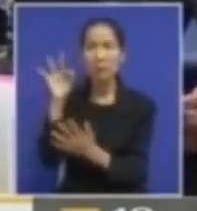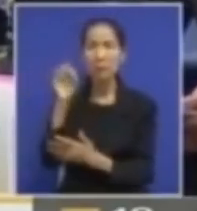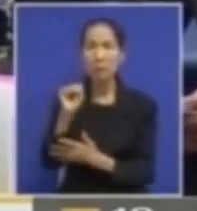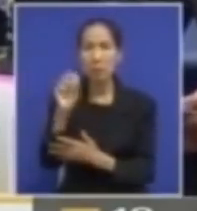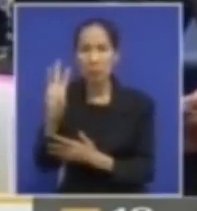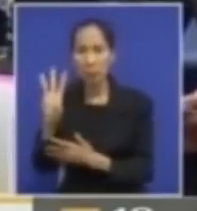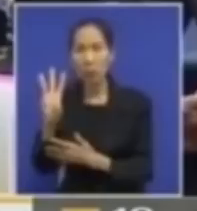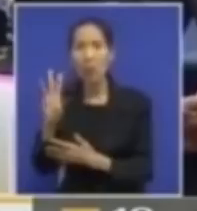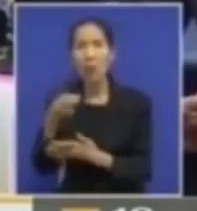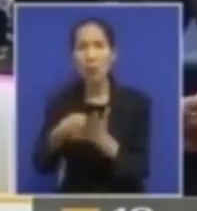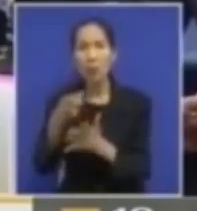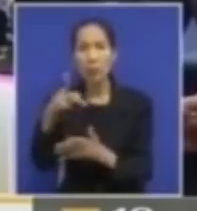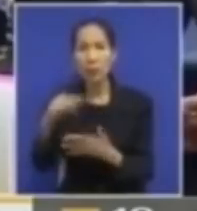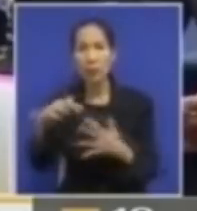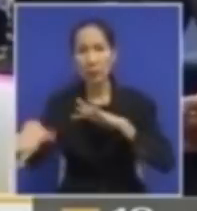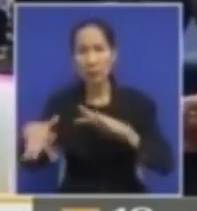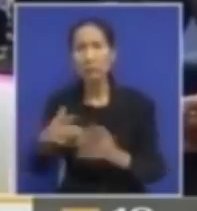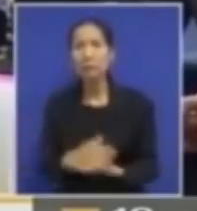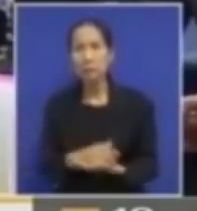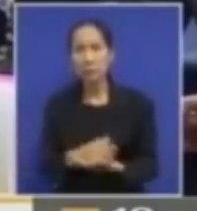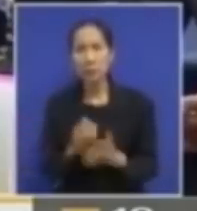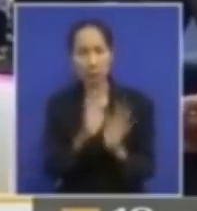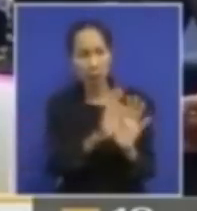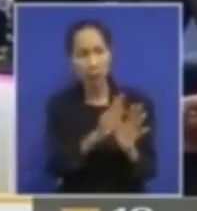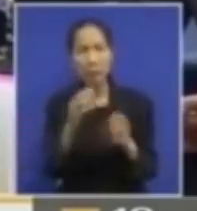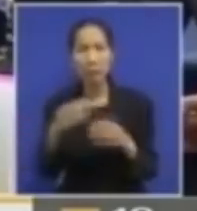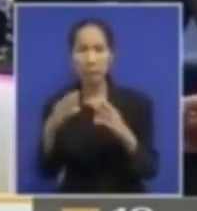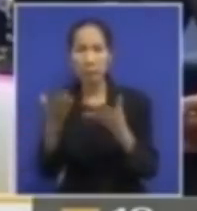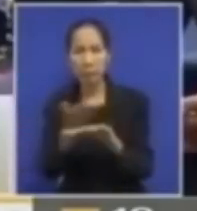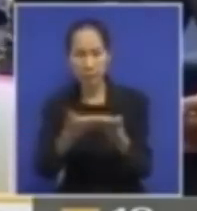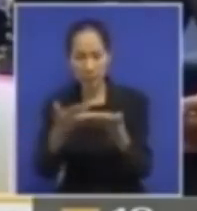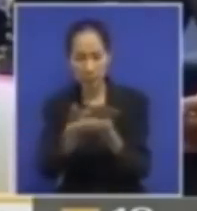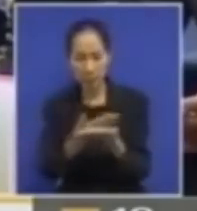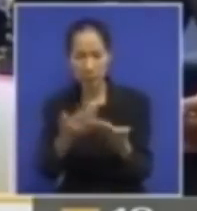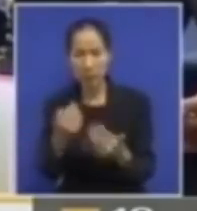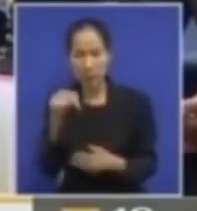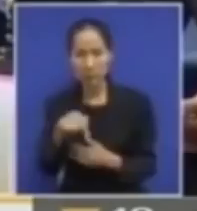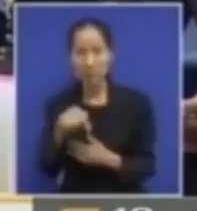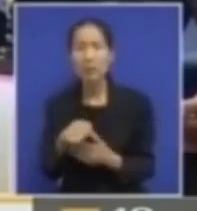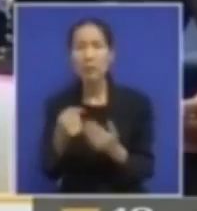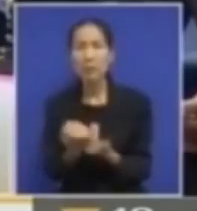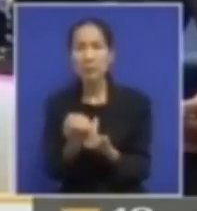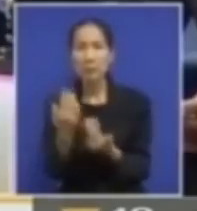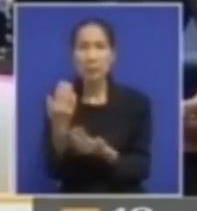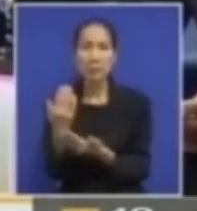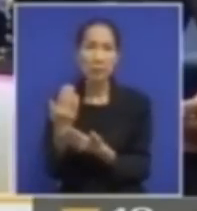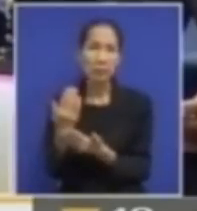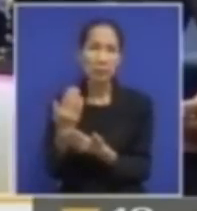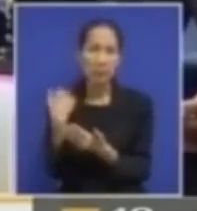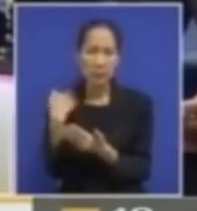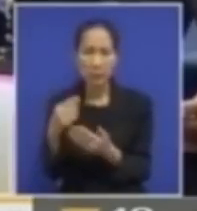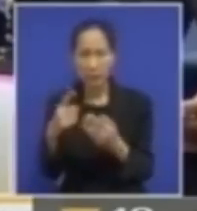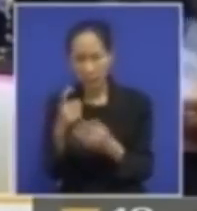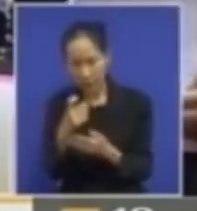อให้สภาแห่งนี้ได้พิจารณาและที่สำคัญครับท่านประธานความเสียหายทุกสิ่งทุกอย่างที่เกิดขึ้นเนี่ยมัน